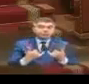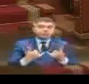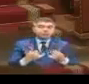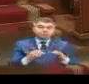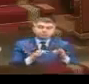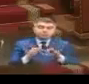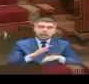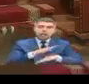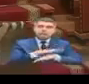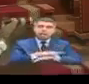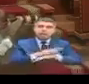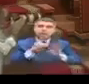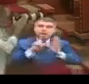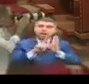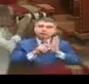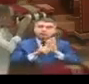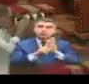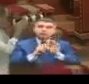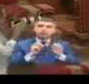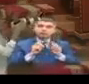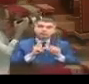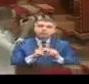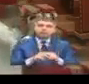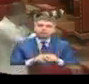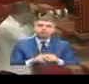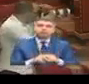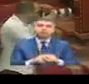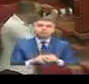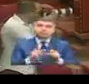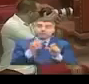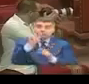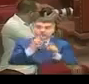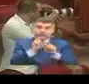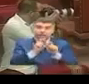تم احترامها حتى الضحايا، حتى الضحايا أمام